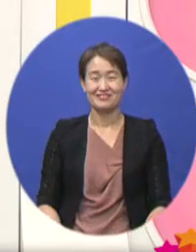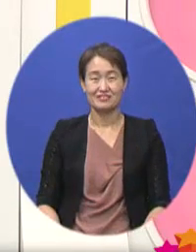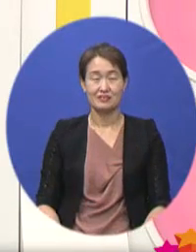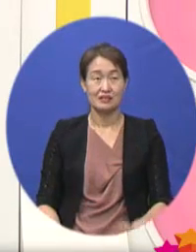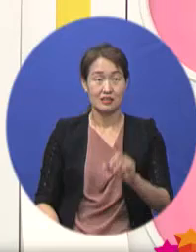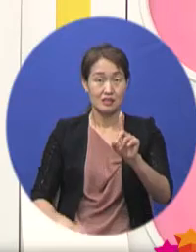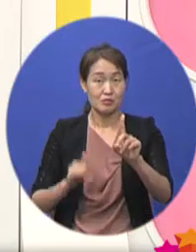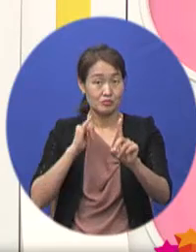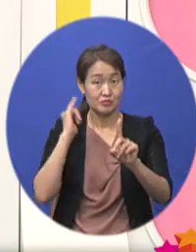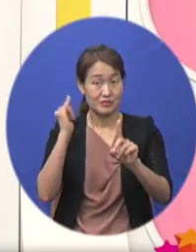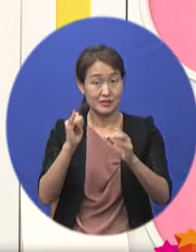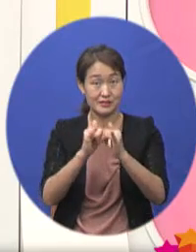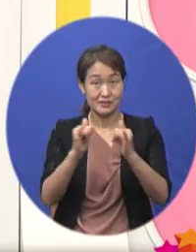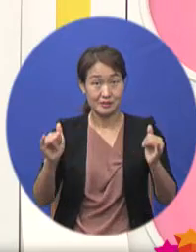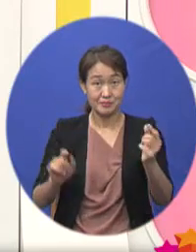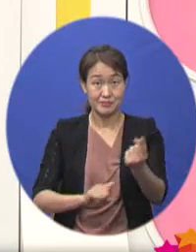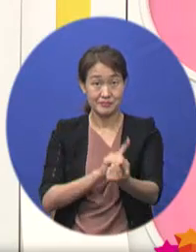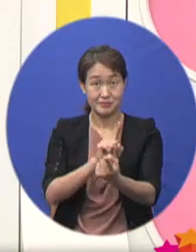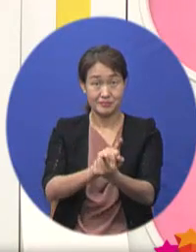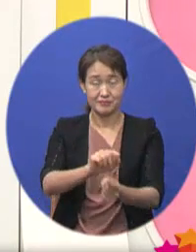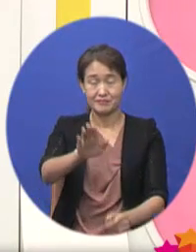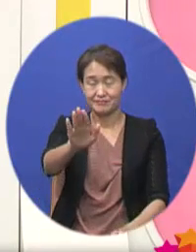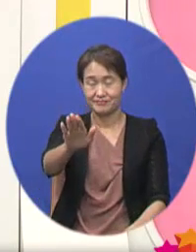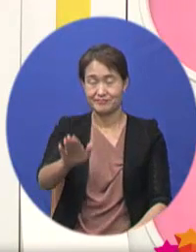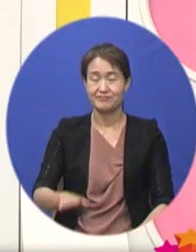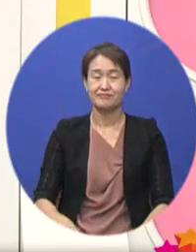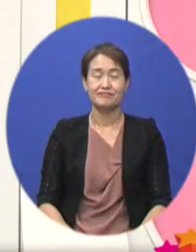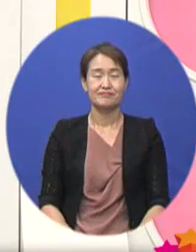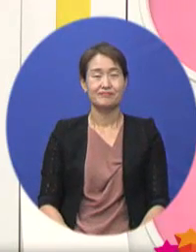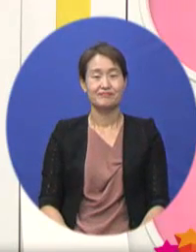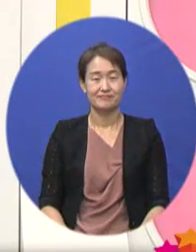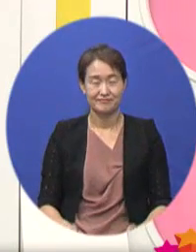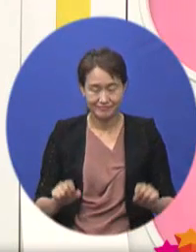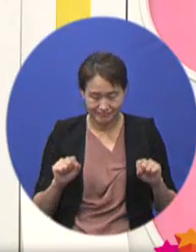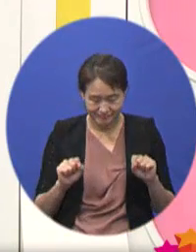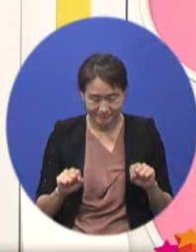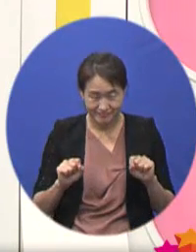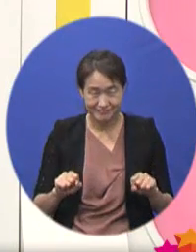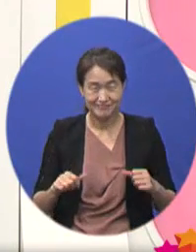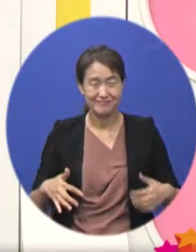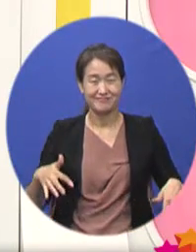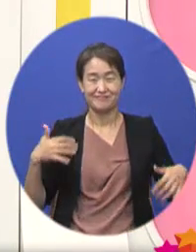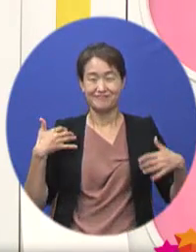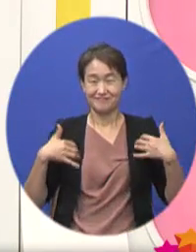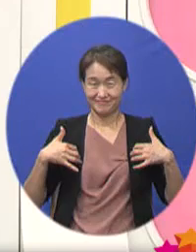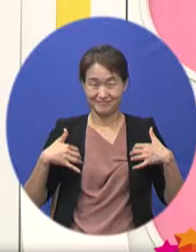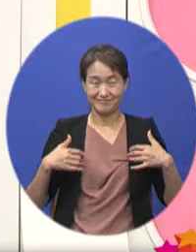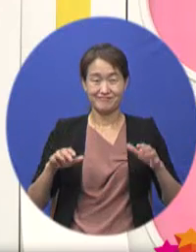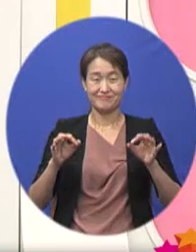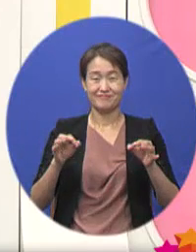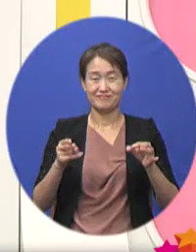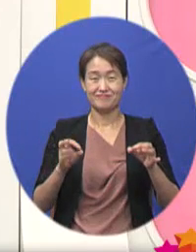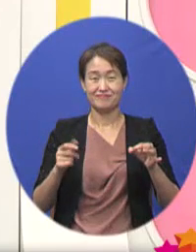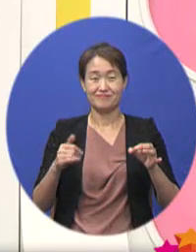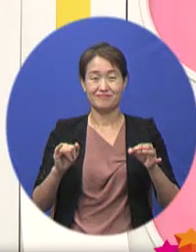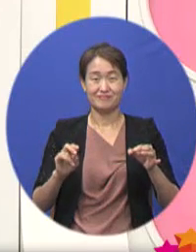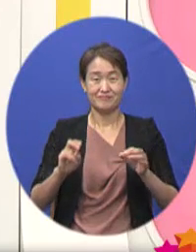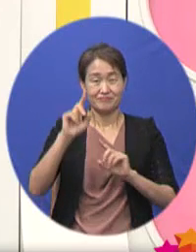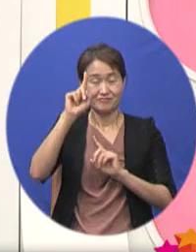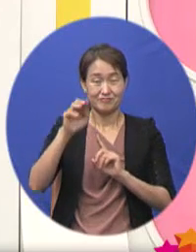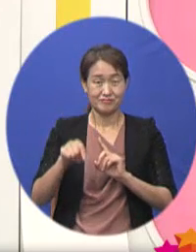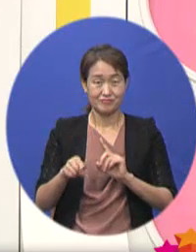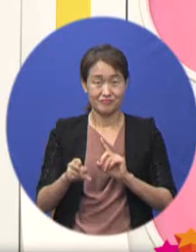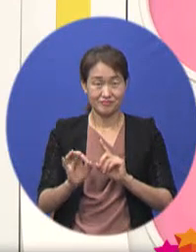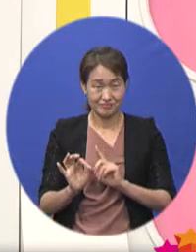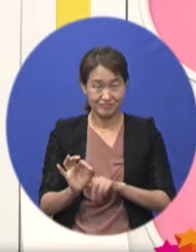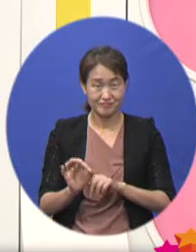즉석 참여자분 네. 모셔보겠습니다. 여보세요? 네, 안녕하세요. 반갑습니다. 반갑습니다. 김영님. 부영 씨.